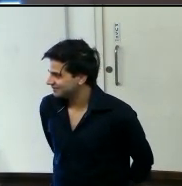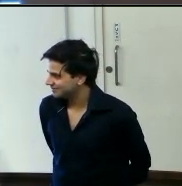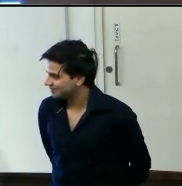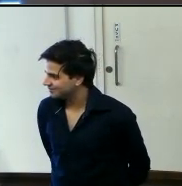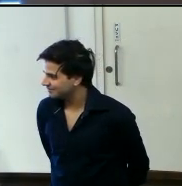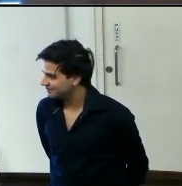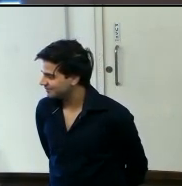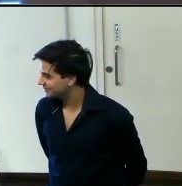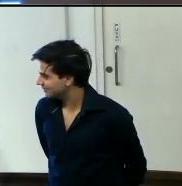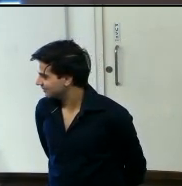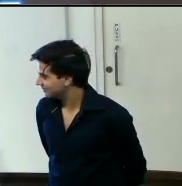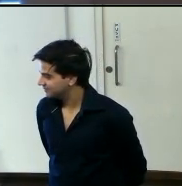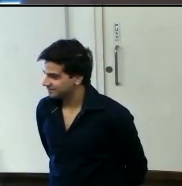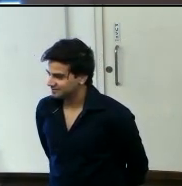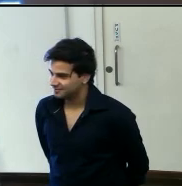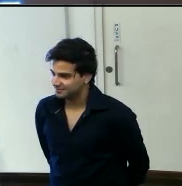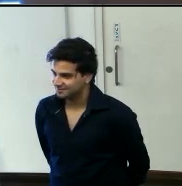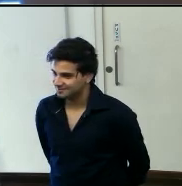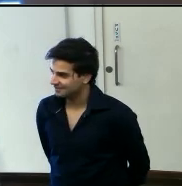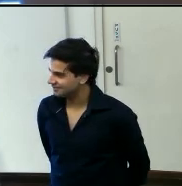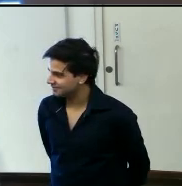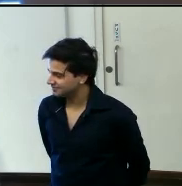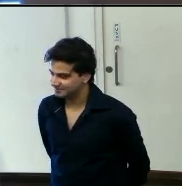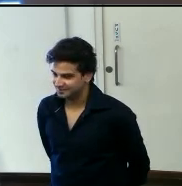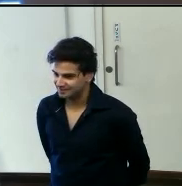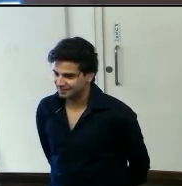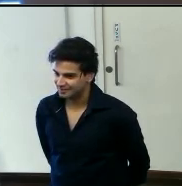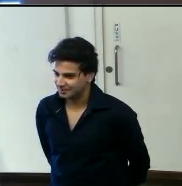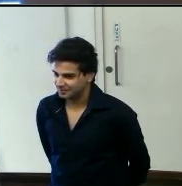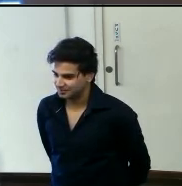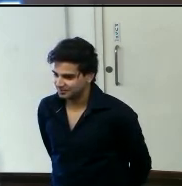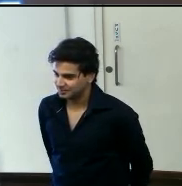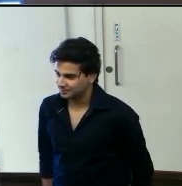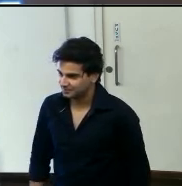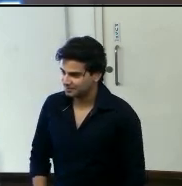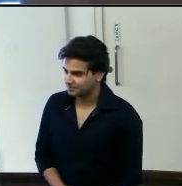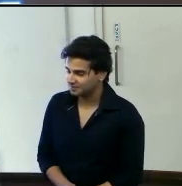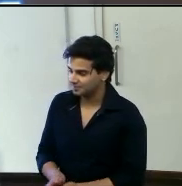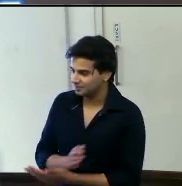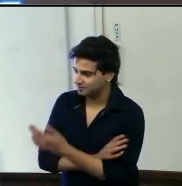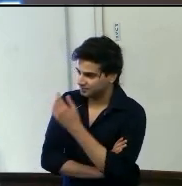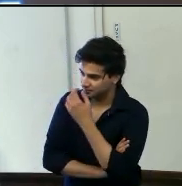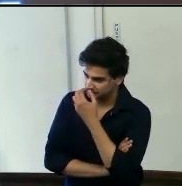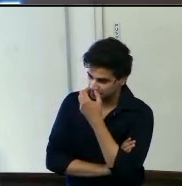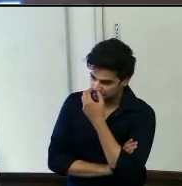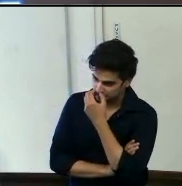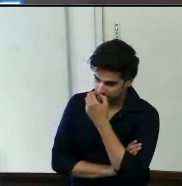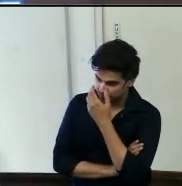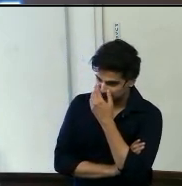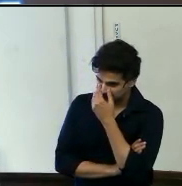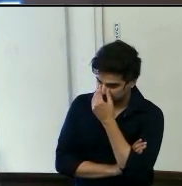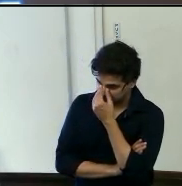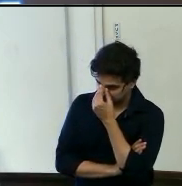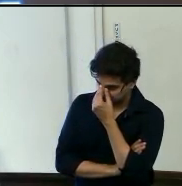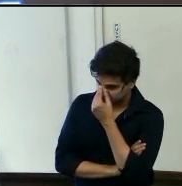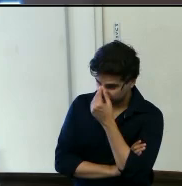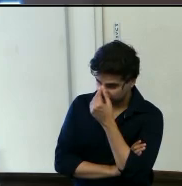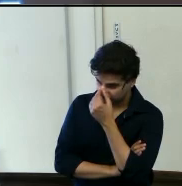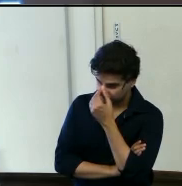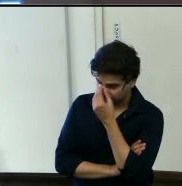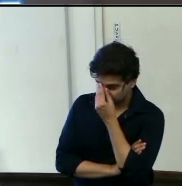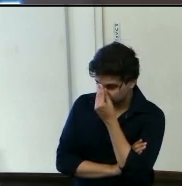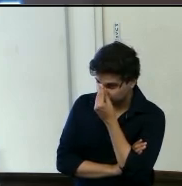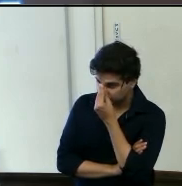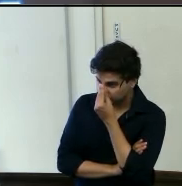ಮಾತಾಡಲ್ಲ, ಕನ್ನಡನೇ ಬರೆಯಲ್ಲ, ಕನ್ನಡ ಹೊಟ್ಟೋಗುತ್ತೆ. ಅಥವಾ ಇನ್ನೆಂಥದ್ದು ಹೊಟ್ಟೋಗ್ಬಿಡುತ್ತೆ, ಹೆಣ್ಮಕ್ಳೆಲ್ಲ